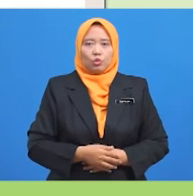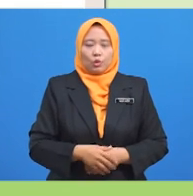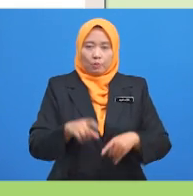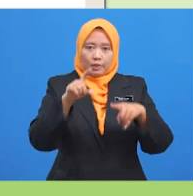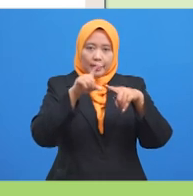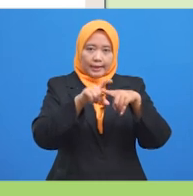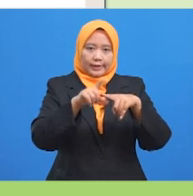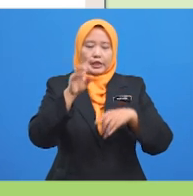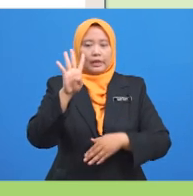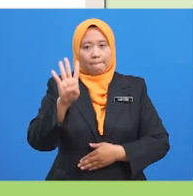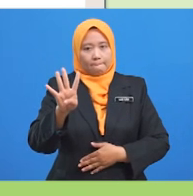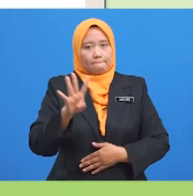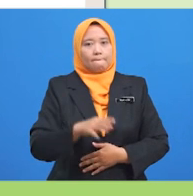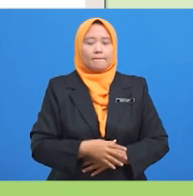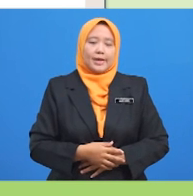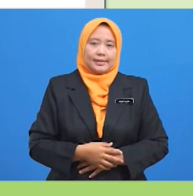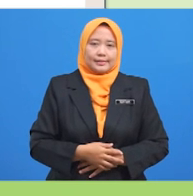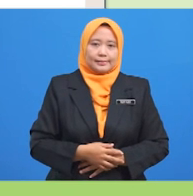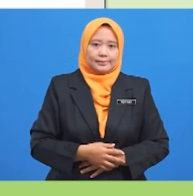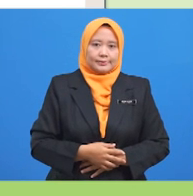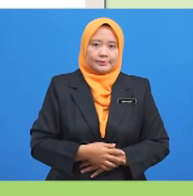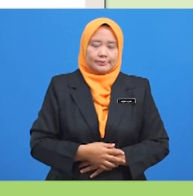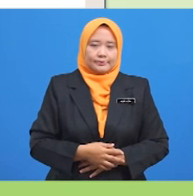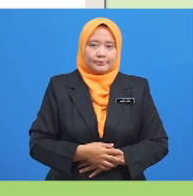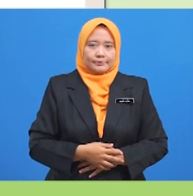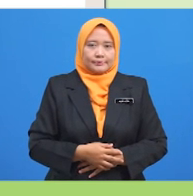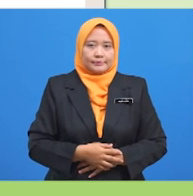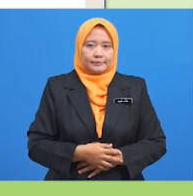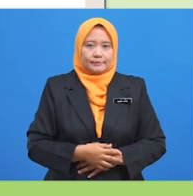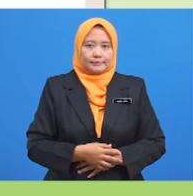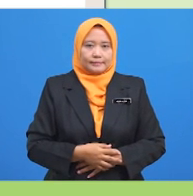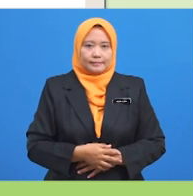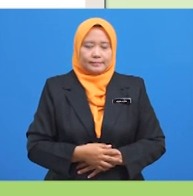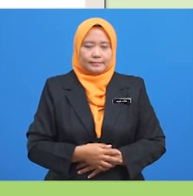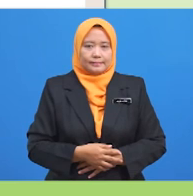Untuk mendapat kos berubah purata, kita bahagikan